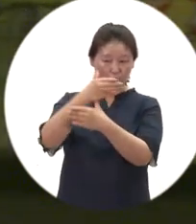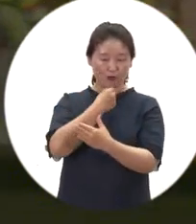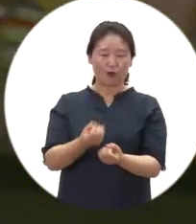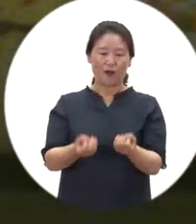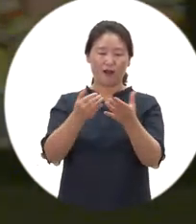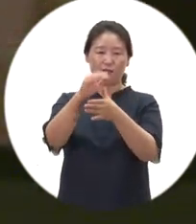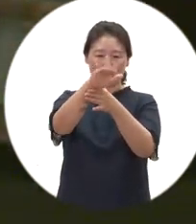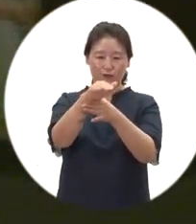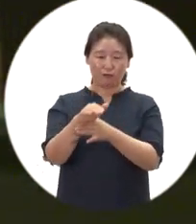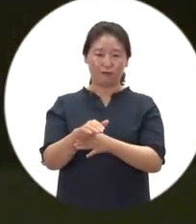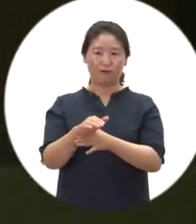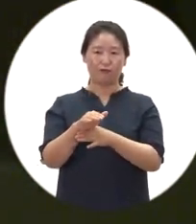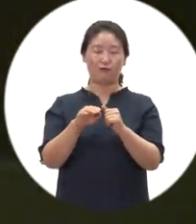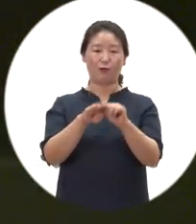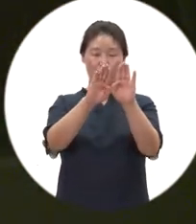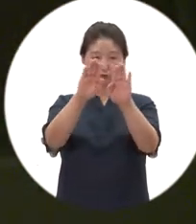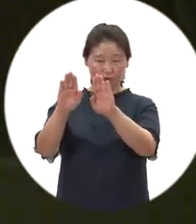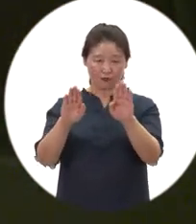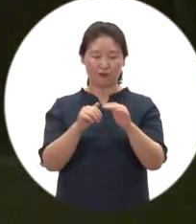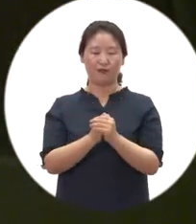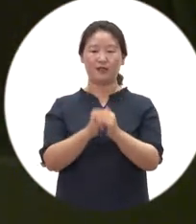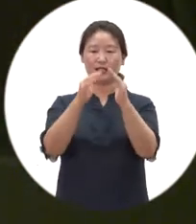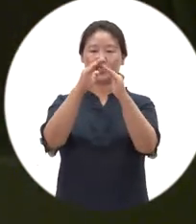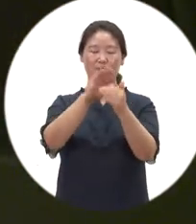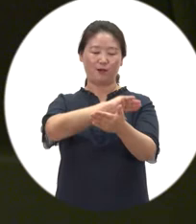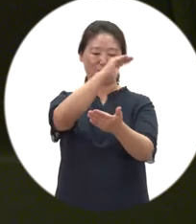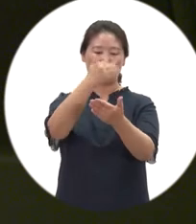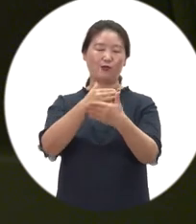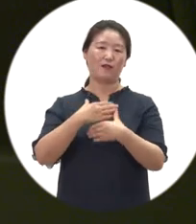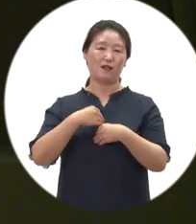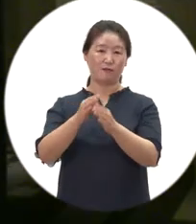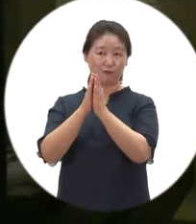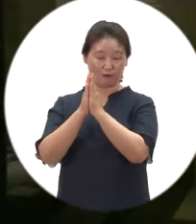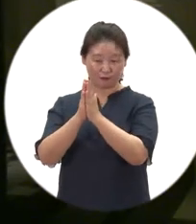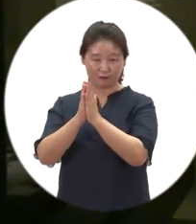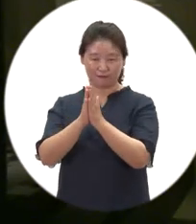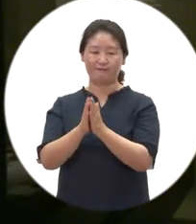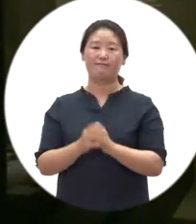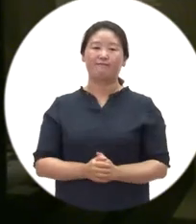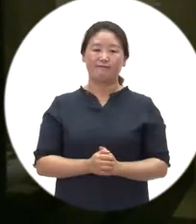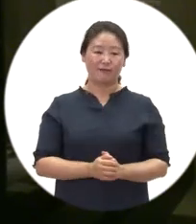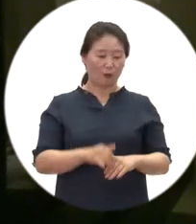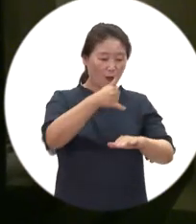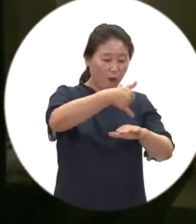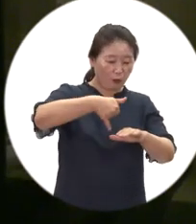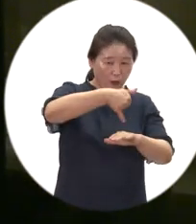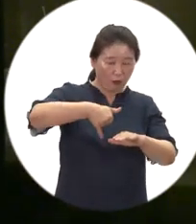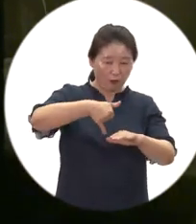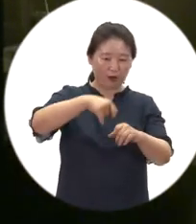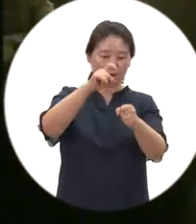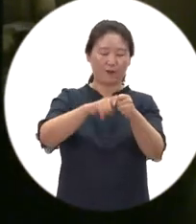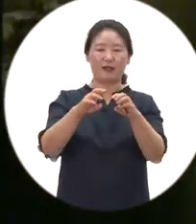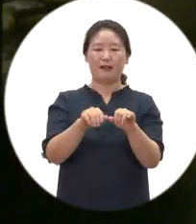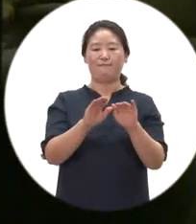글을 써 붙여 봄을 맞이하고 집안의 풍요와 안녕을 기원했습니다. 봄은 농사짓는 땅을